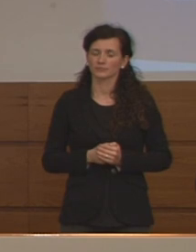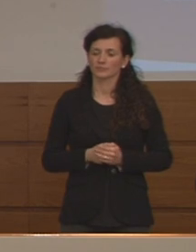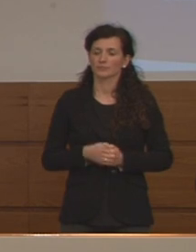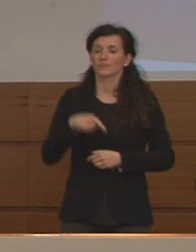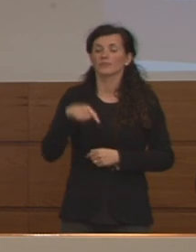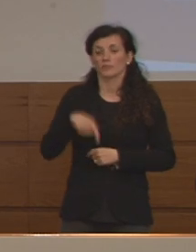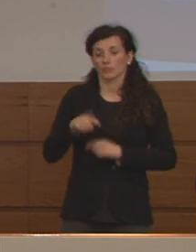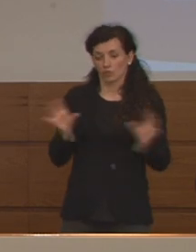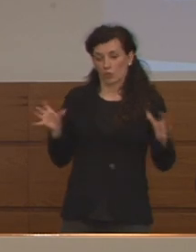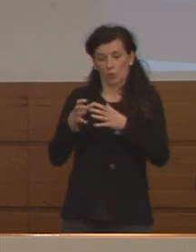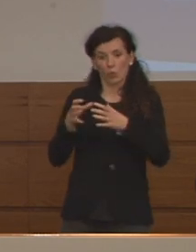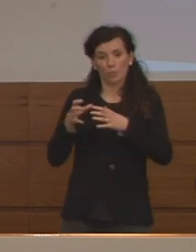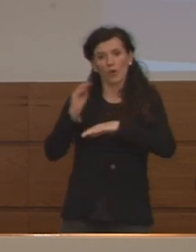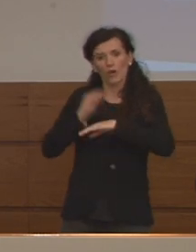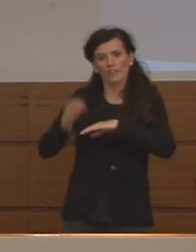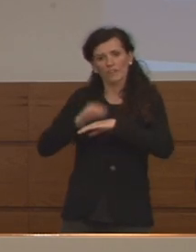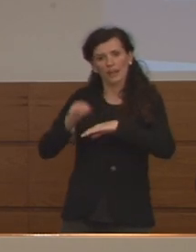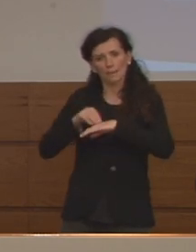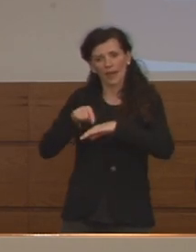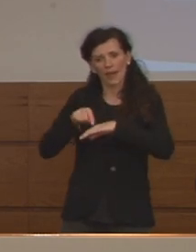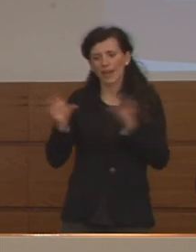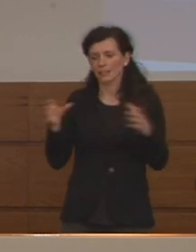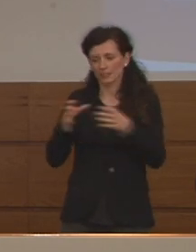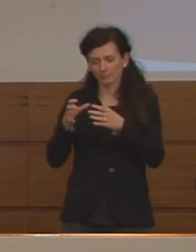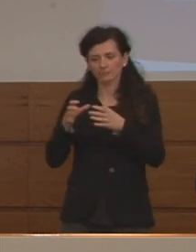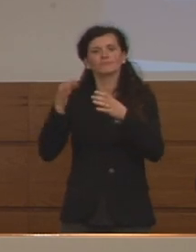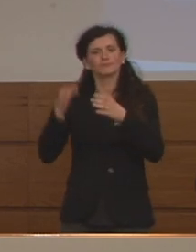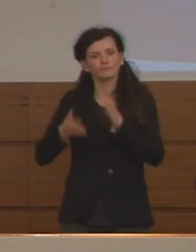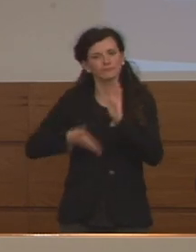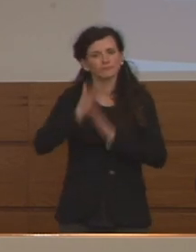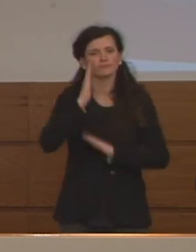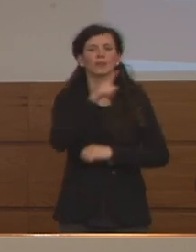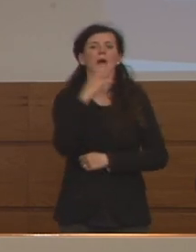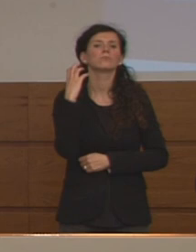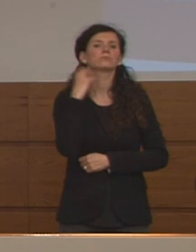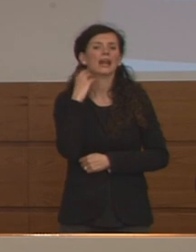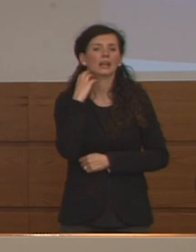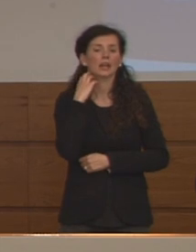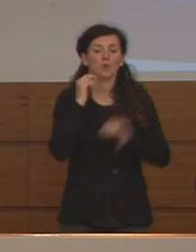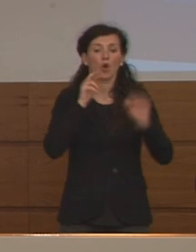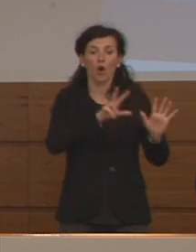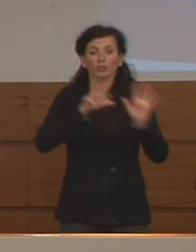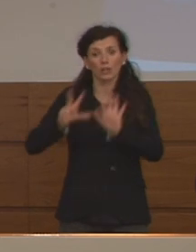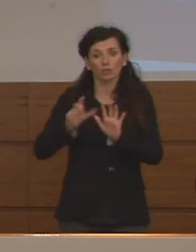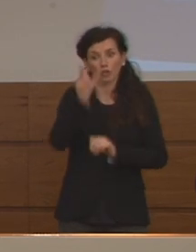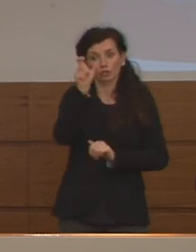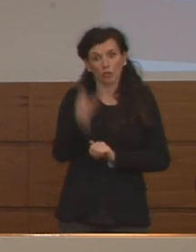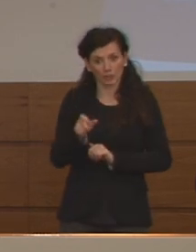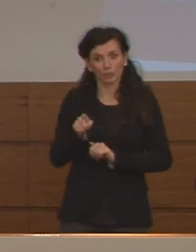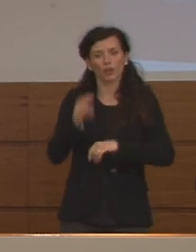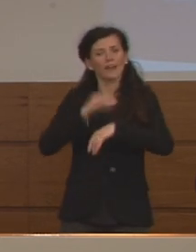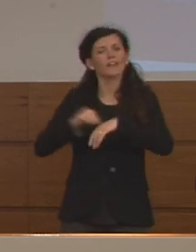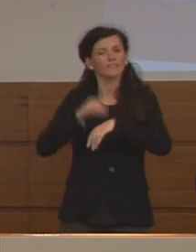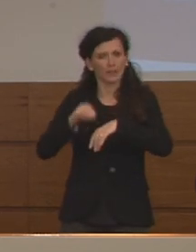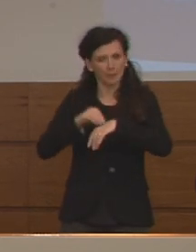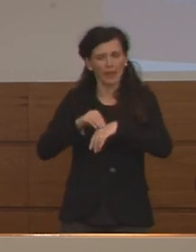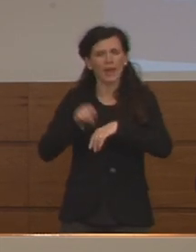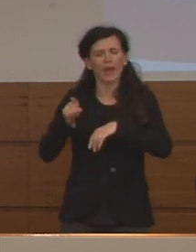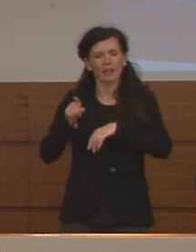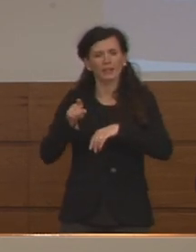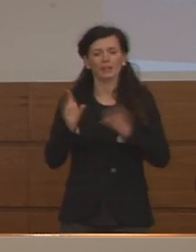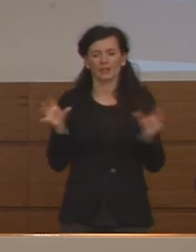infermieri è stato portato a bergamo 88 persone 88 infermieri che sono stati distribuiti